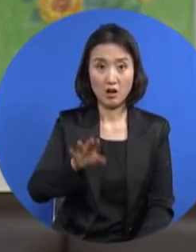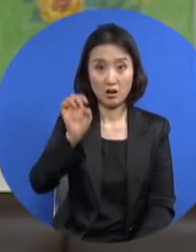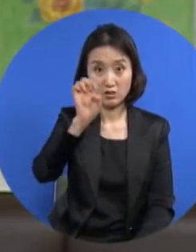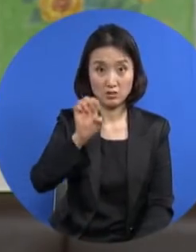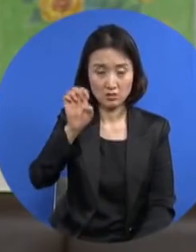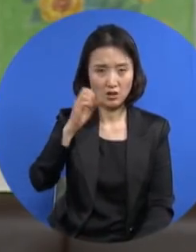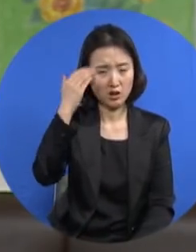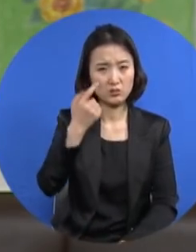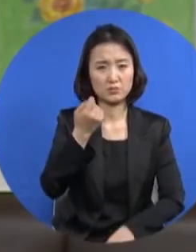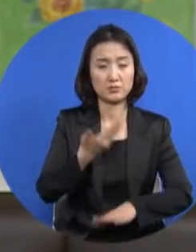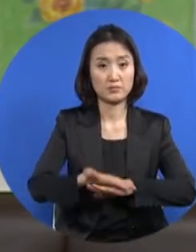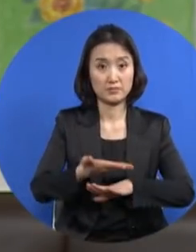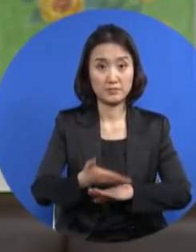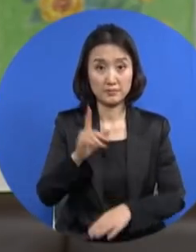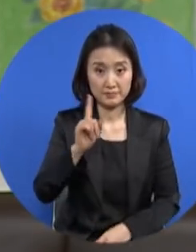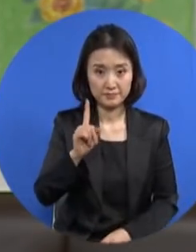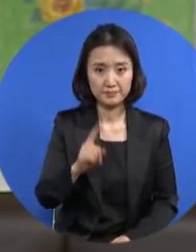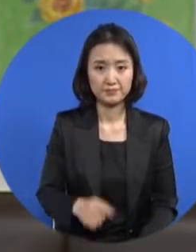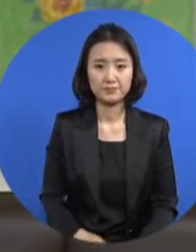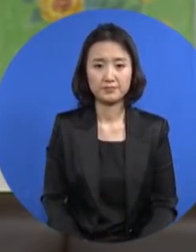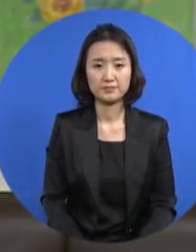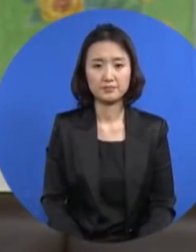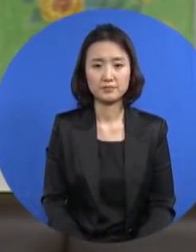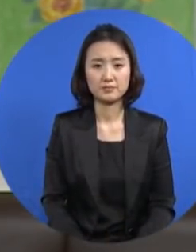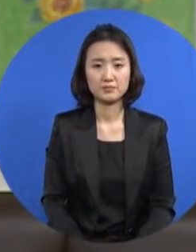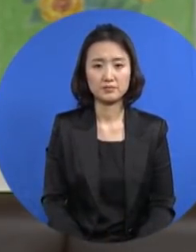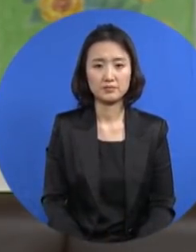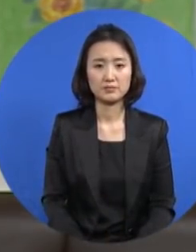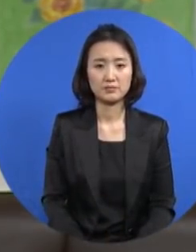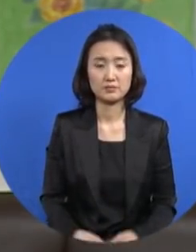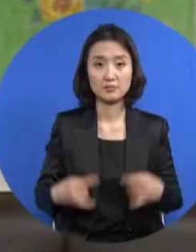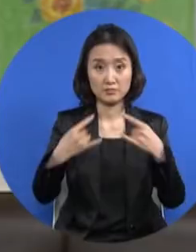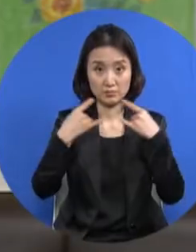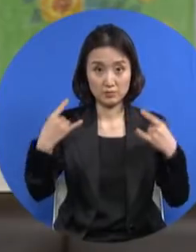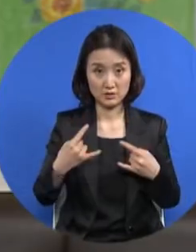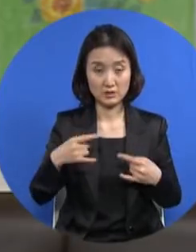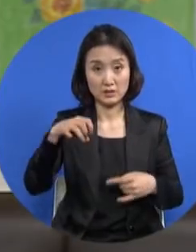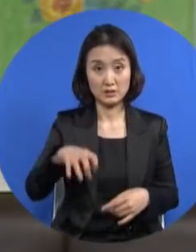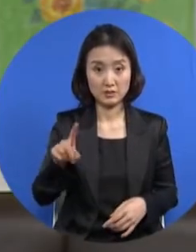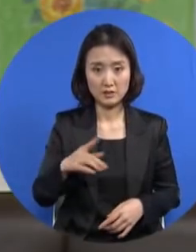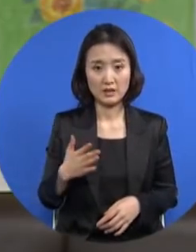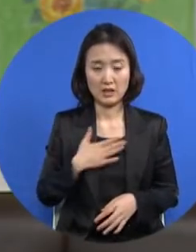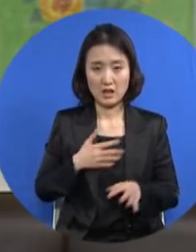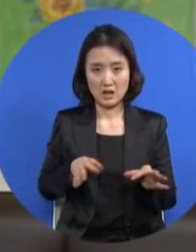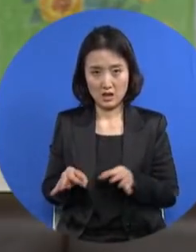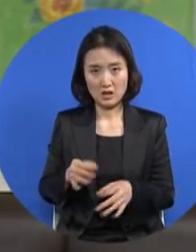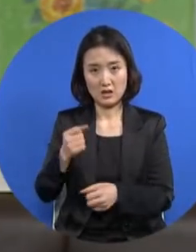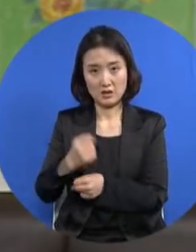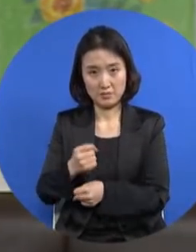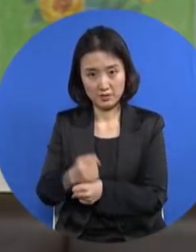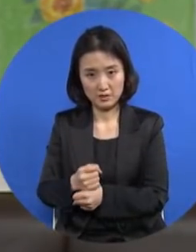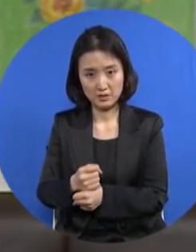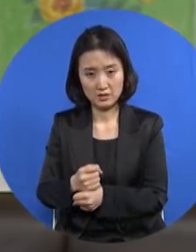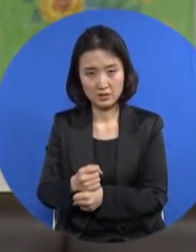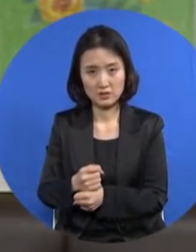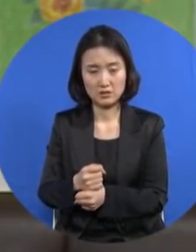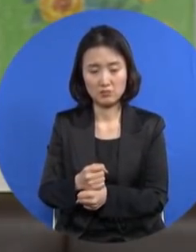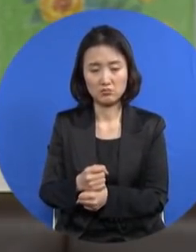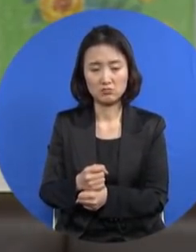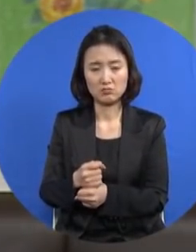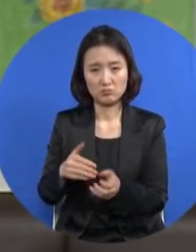좀 한국이랑 좀 다른 게 프랑스는요. 내 가게에서 내가 만들어서 파는 건 특별한 시설 없어도